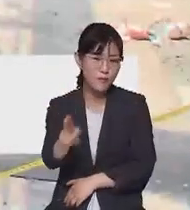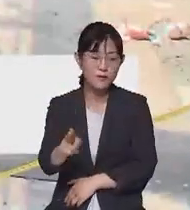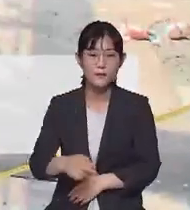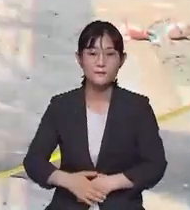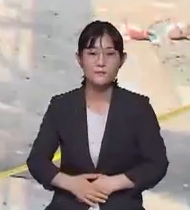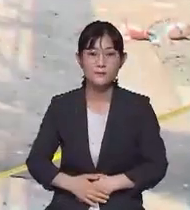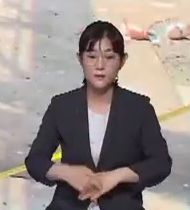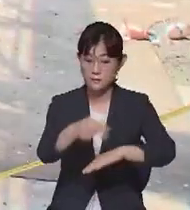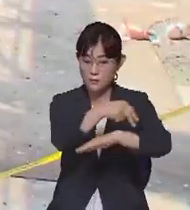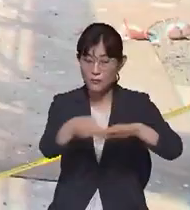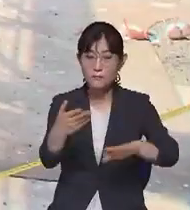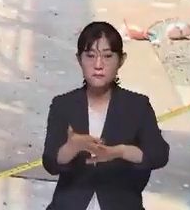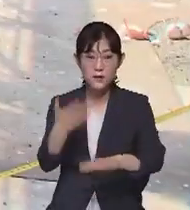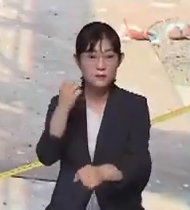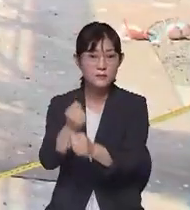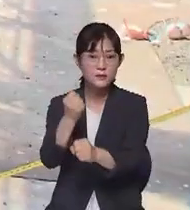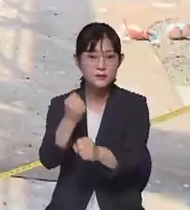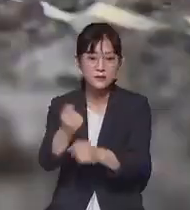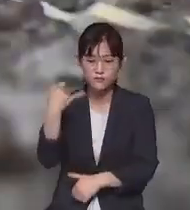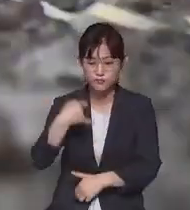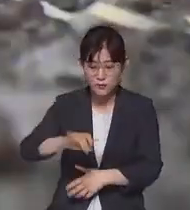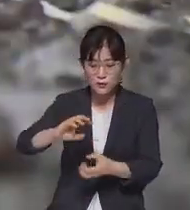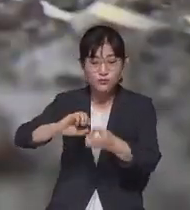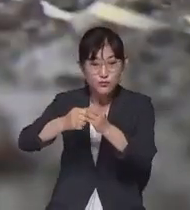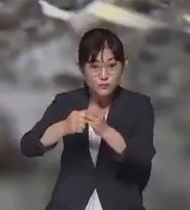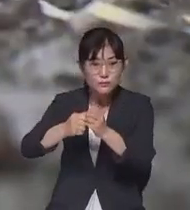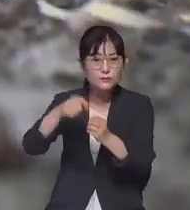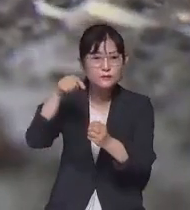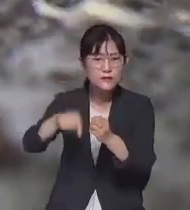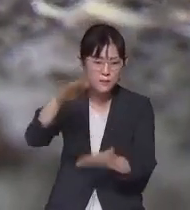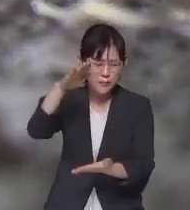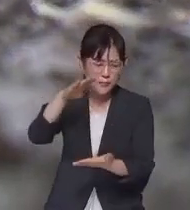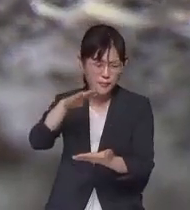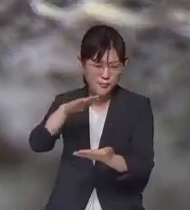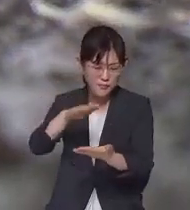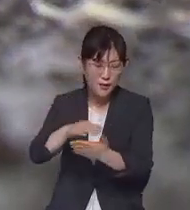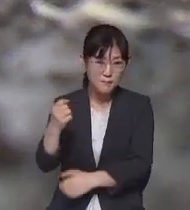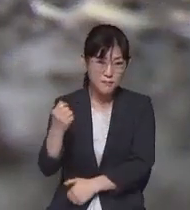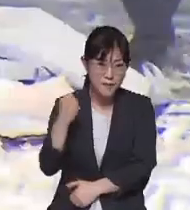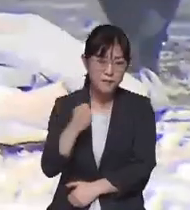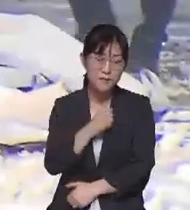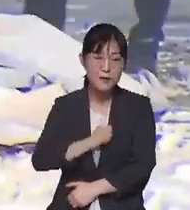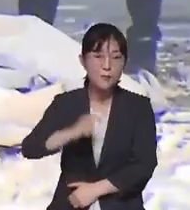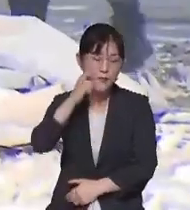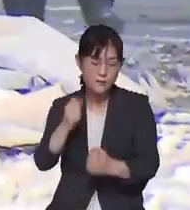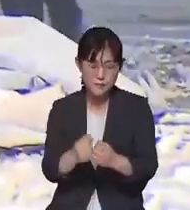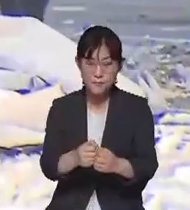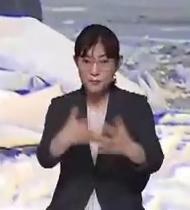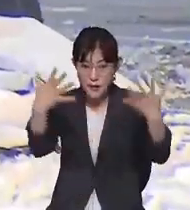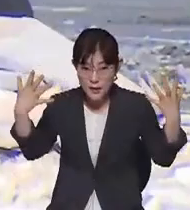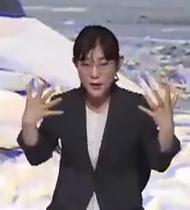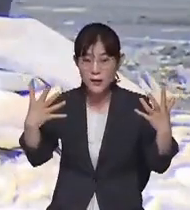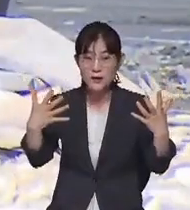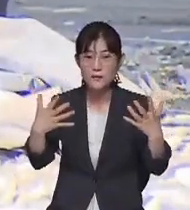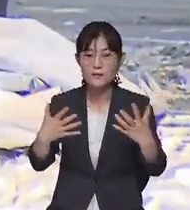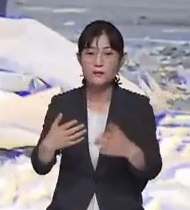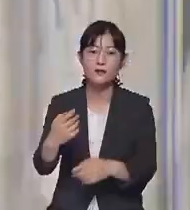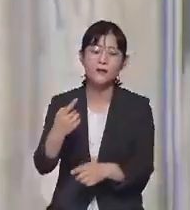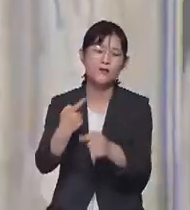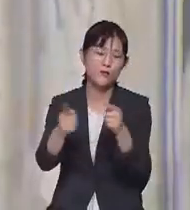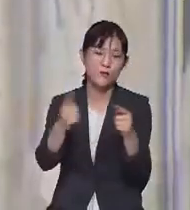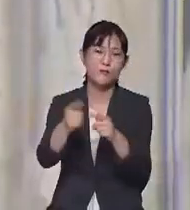설계와 다르게 제작된 불량 부품이 압력을 이겨내지 못해 부서지면서 폭발 사고로 이어졌다는게